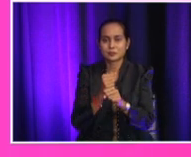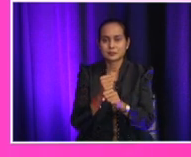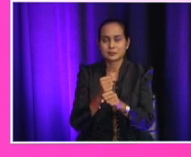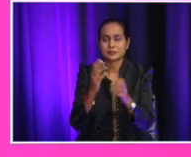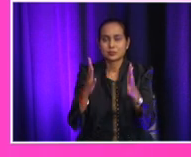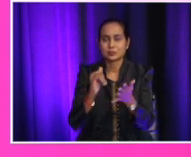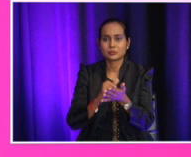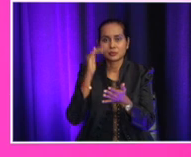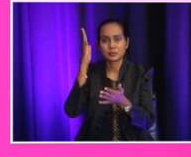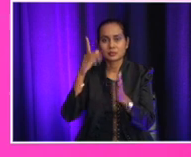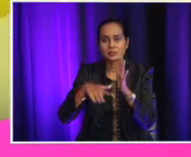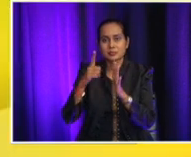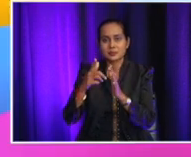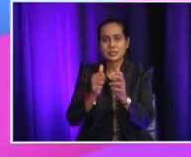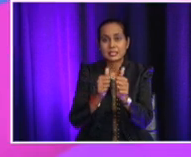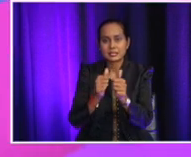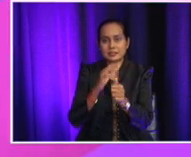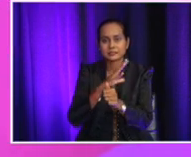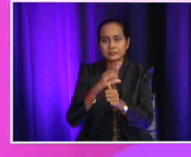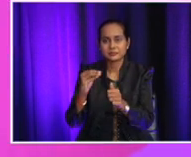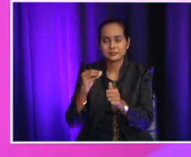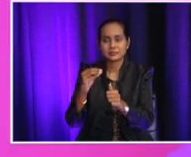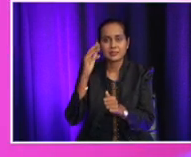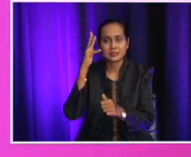dalam menyumbang ide untuk kemajuan Sarekat